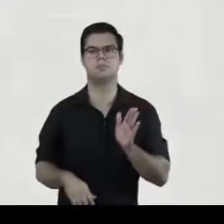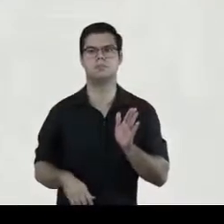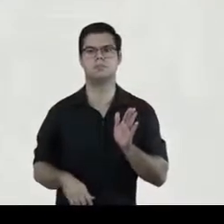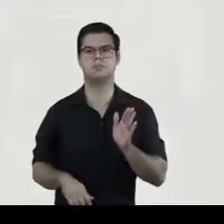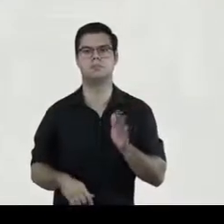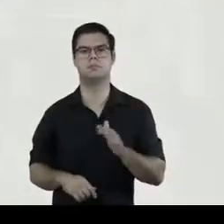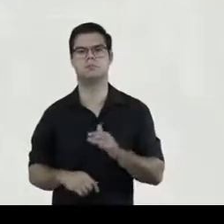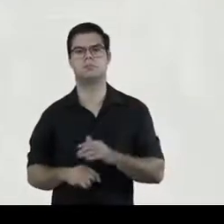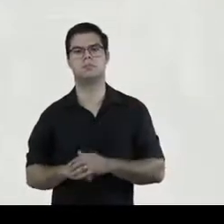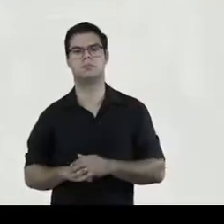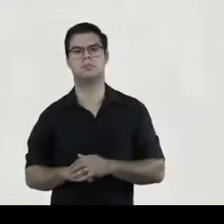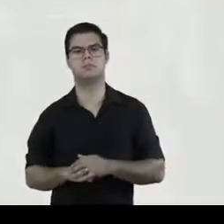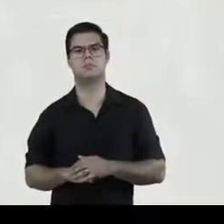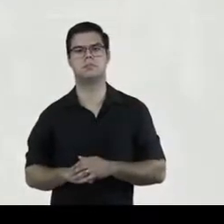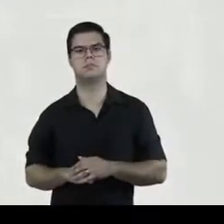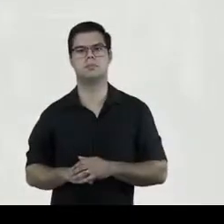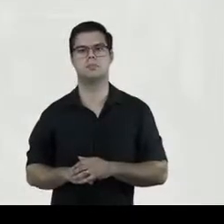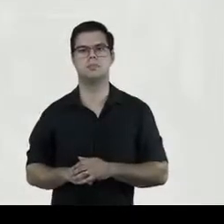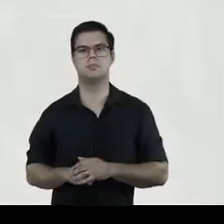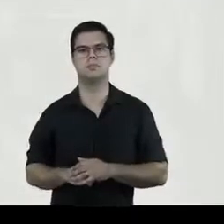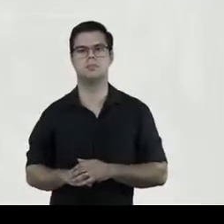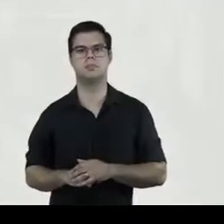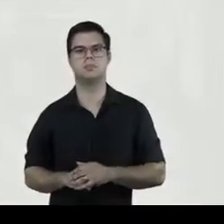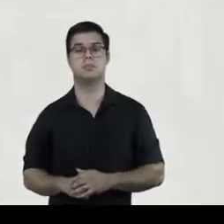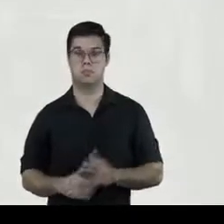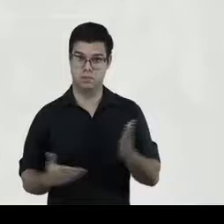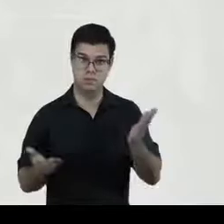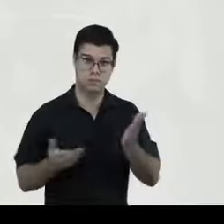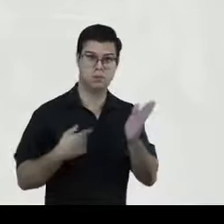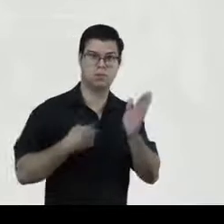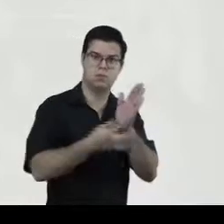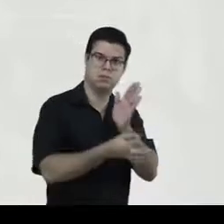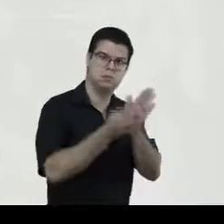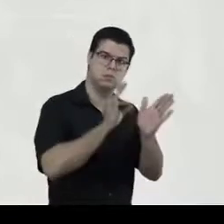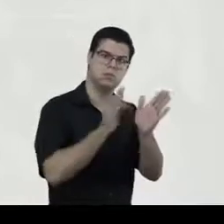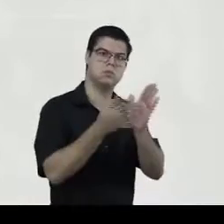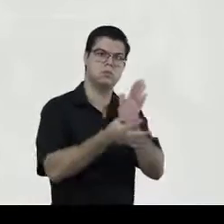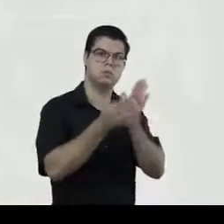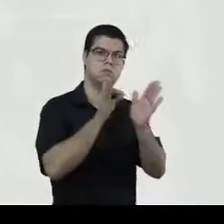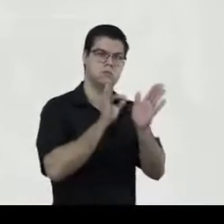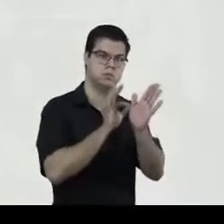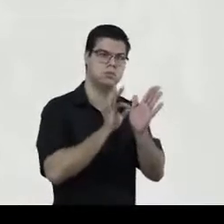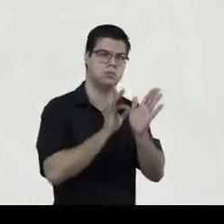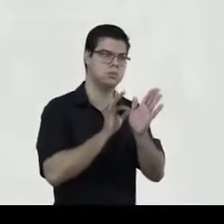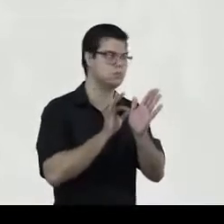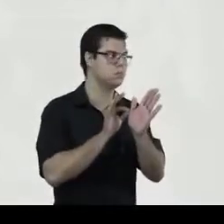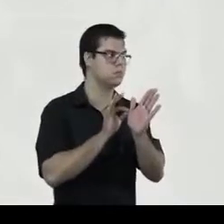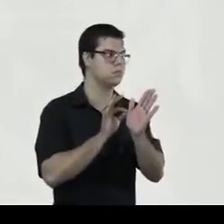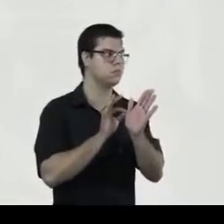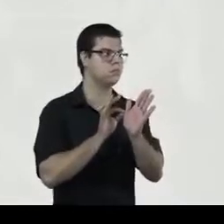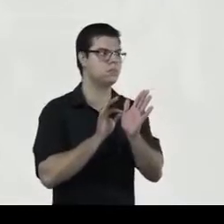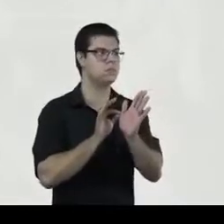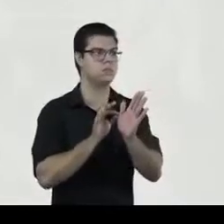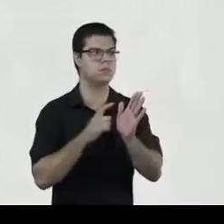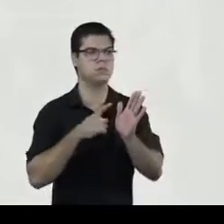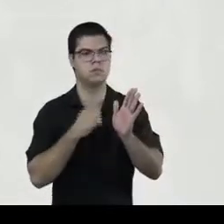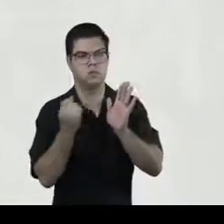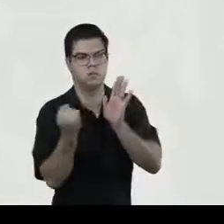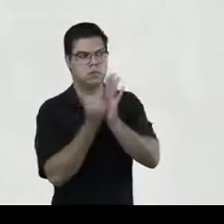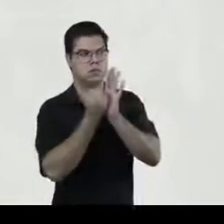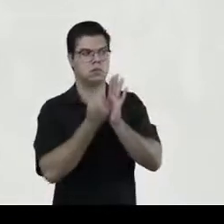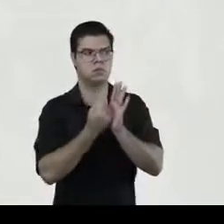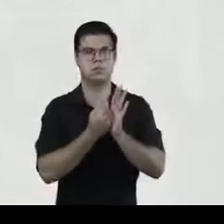Le voilà, je l'ai retourné. On le trouve dans d'autres ouvrages du même